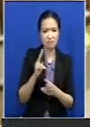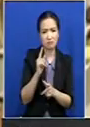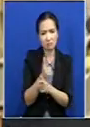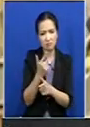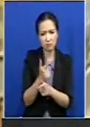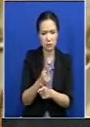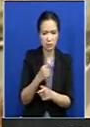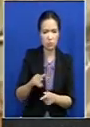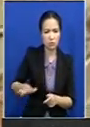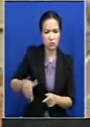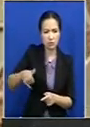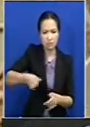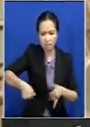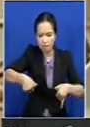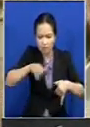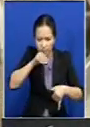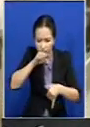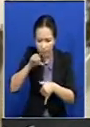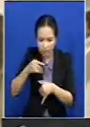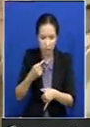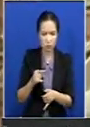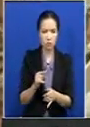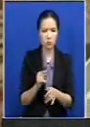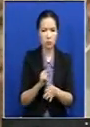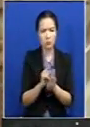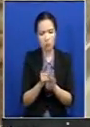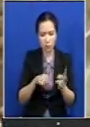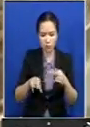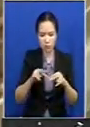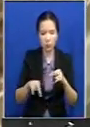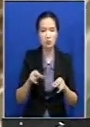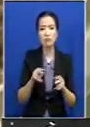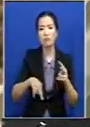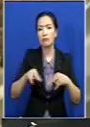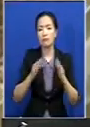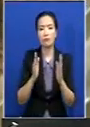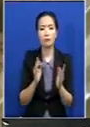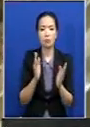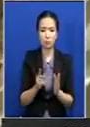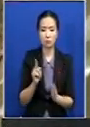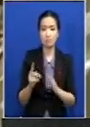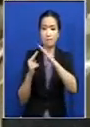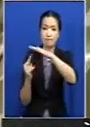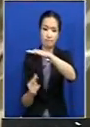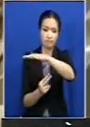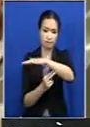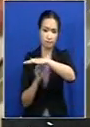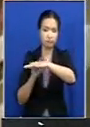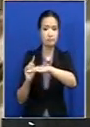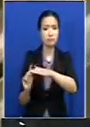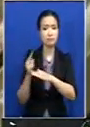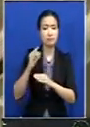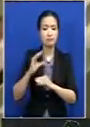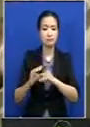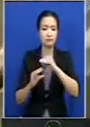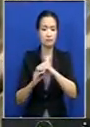าณชีพและสุนัขดมกลิ่นก็เข้ามาร่วมปฏิบัติการค้นหาผู้สูญหายด้วยโดยสะพานลอยนี้ค่ะคุณผู้ชมเริ่มต้นก่อสร้